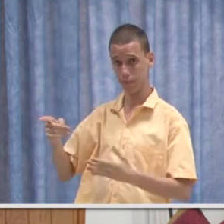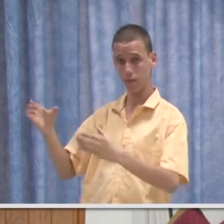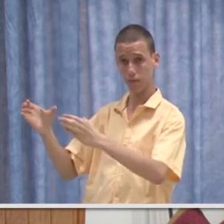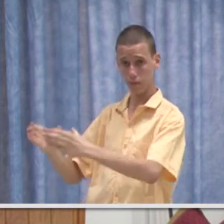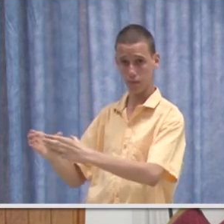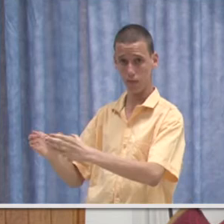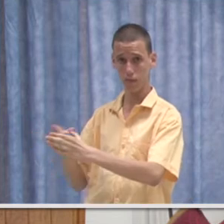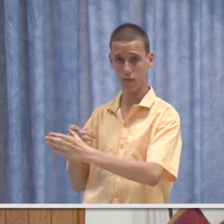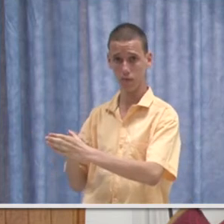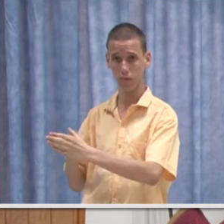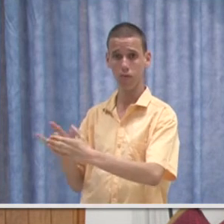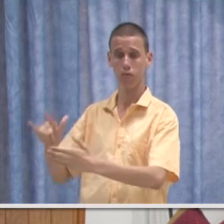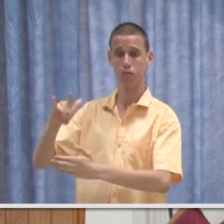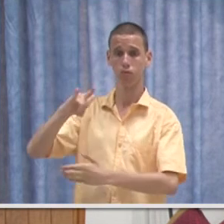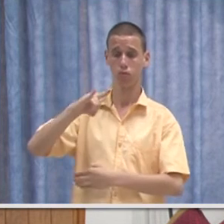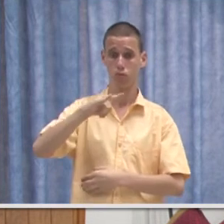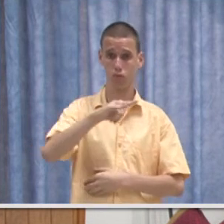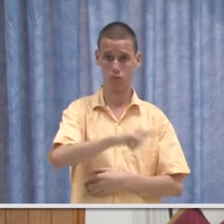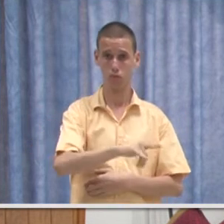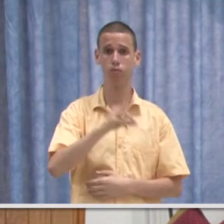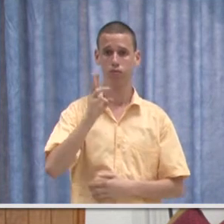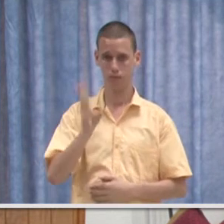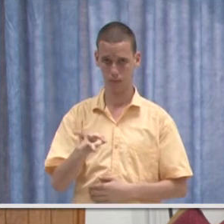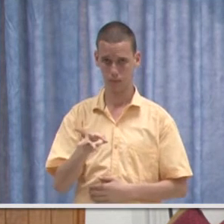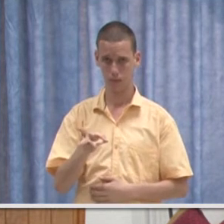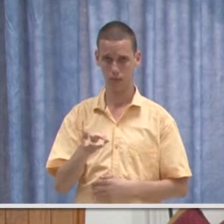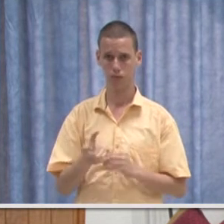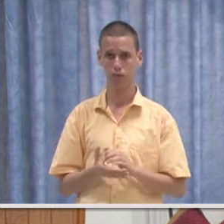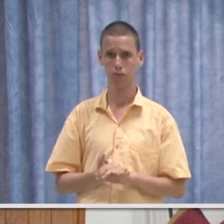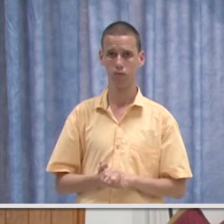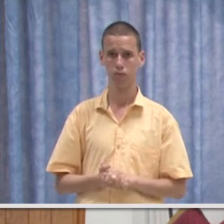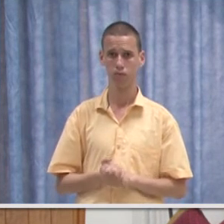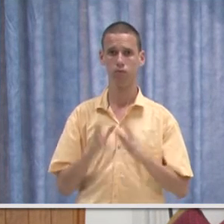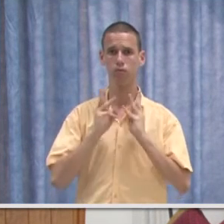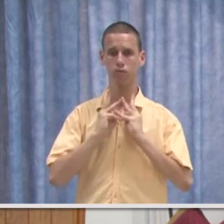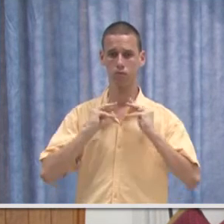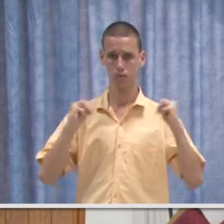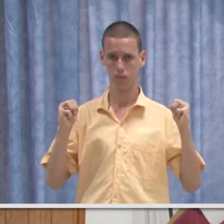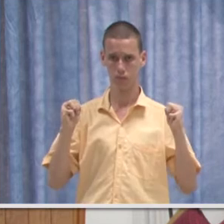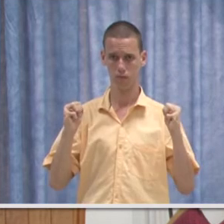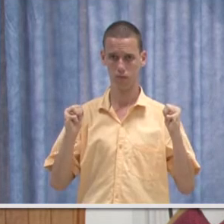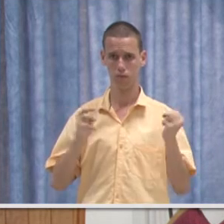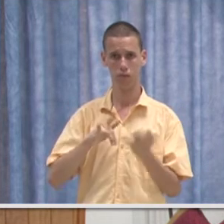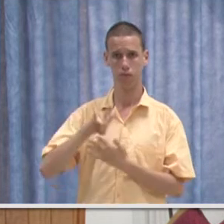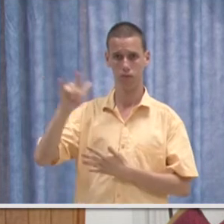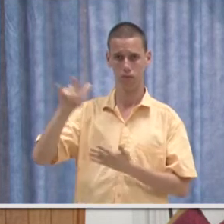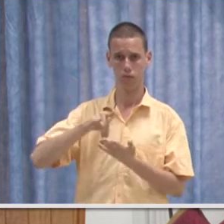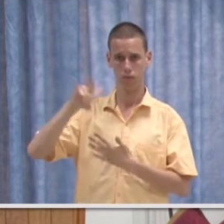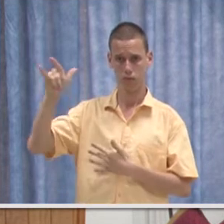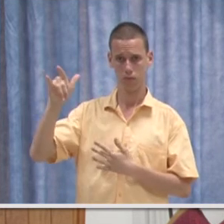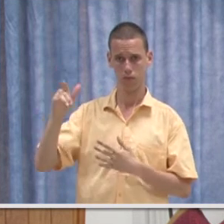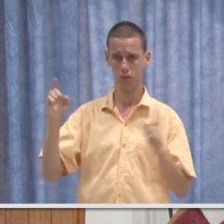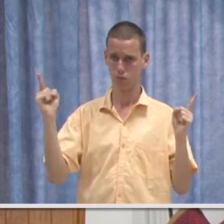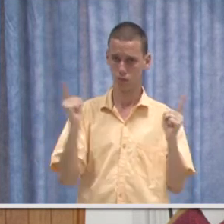et nous travaillons en collaboration avec Foreign Affairs, à cause de ça, l'information, Foreign Affairs, ils gagnent from